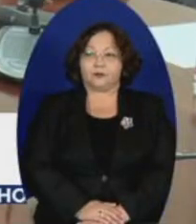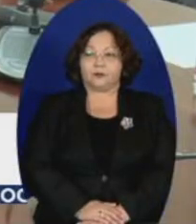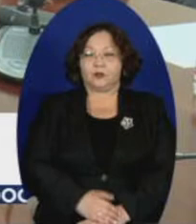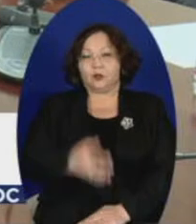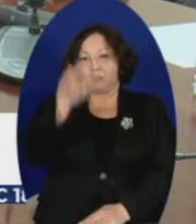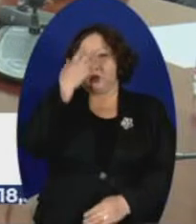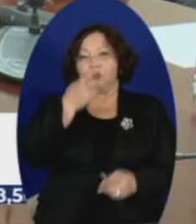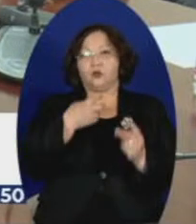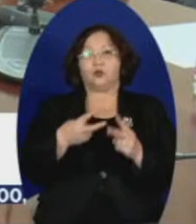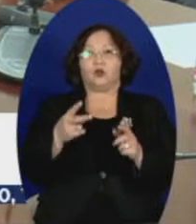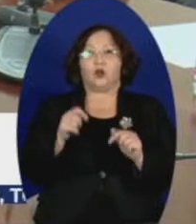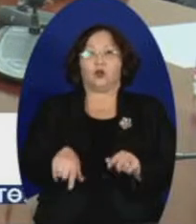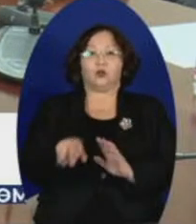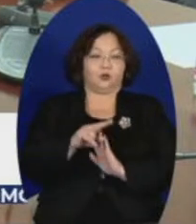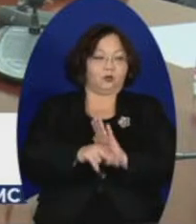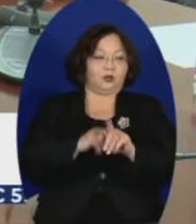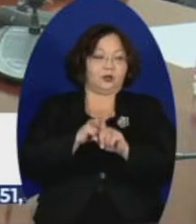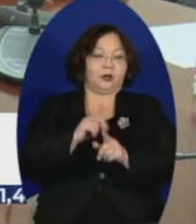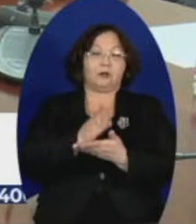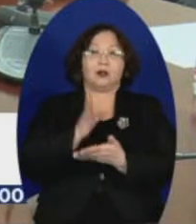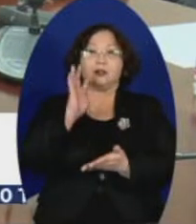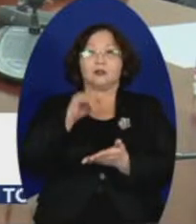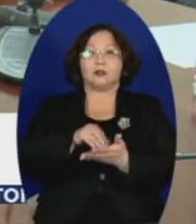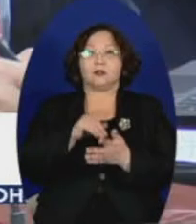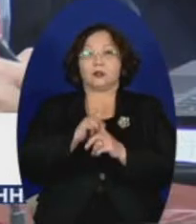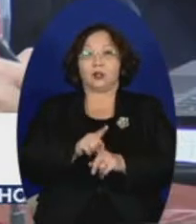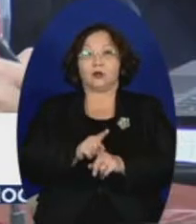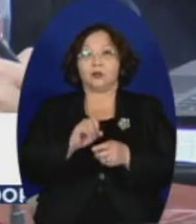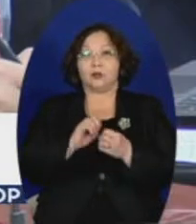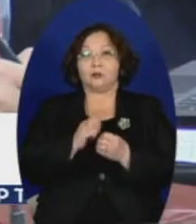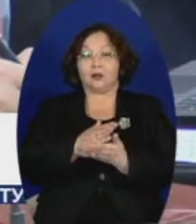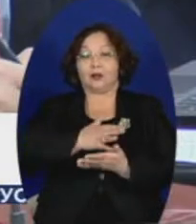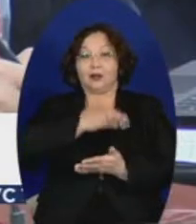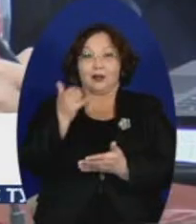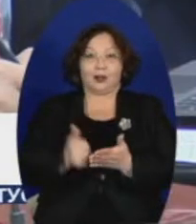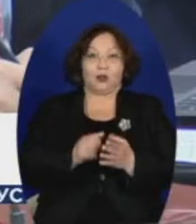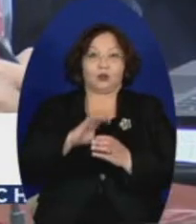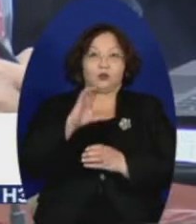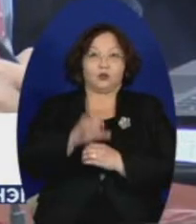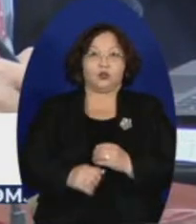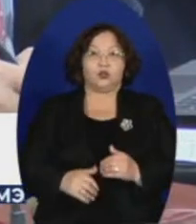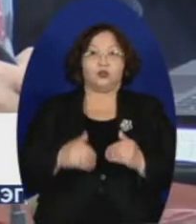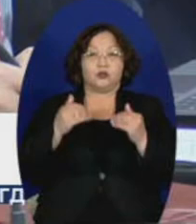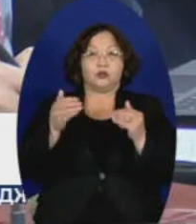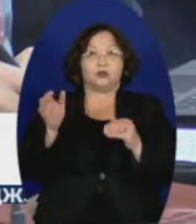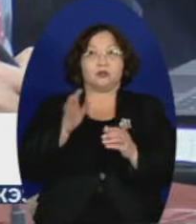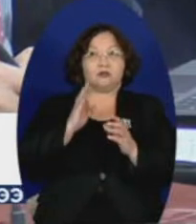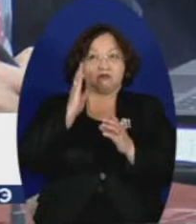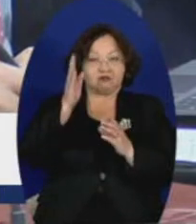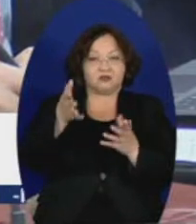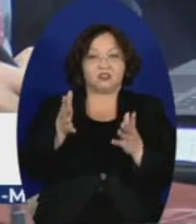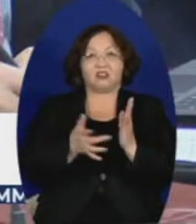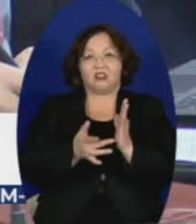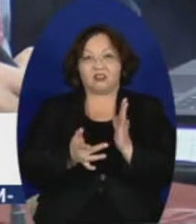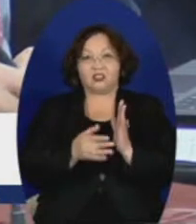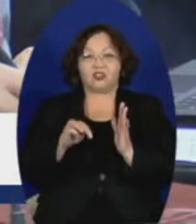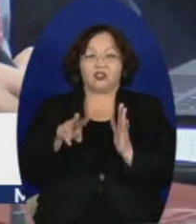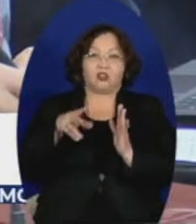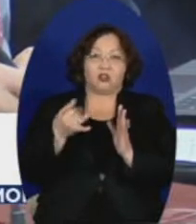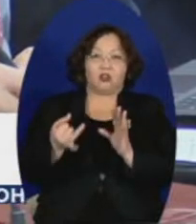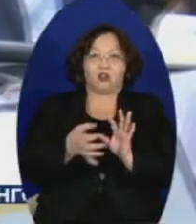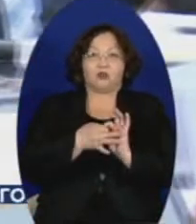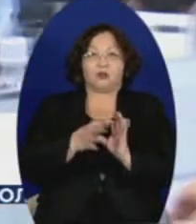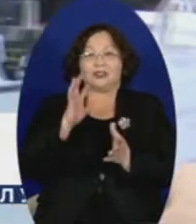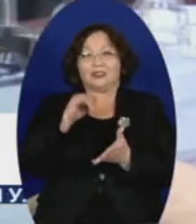Төрийн үйлчилгээнд одоо мөрдөгдөж байгаа стандартын хэрэгжилтийг хангах олон улсын хөгжлийн чиг хандлага, техник технологийн дэвшилтэд уялдуулан